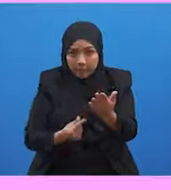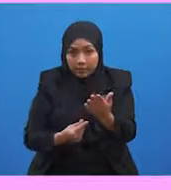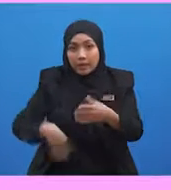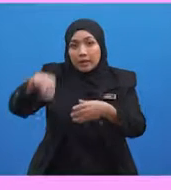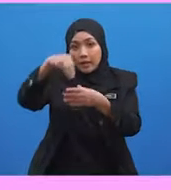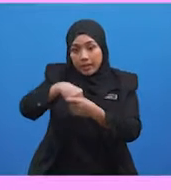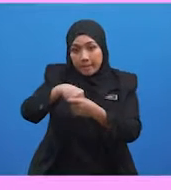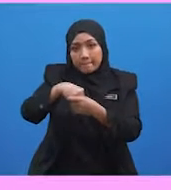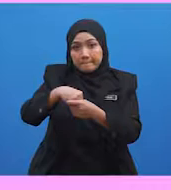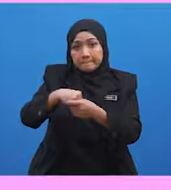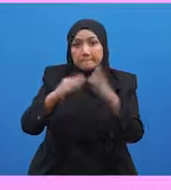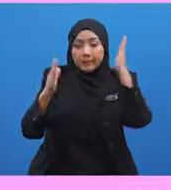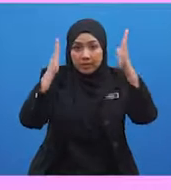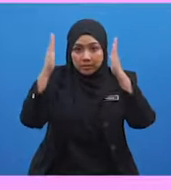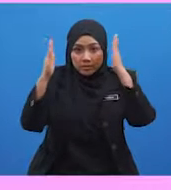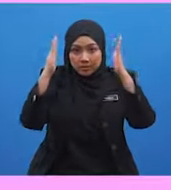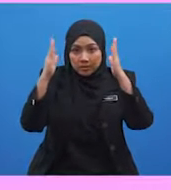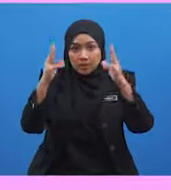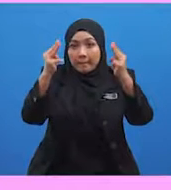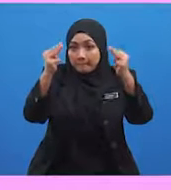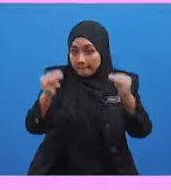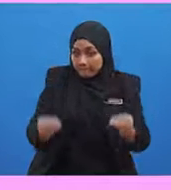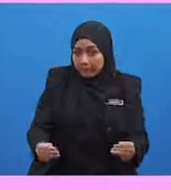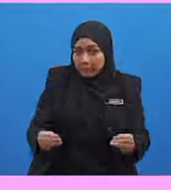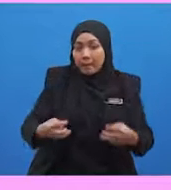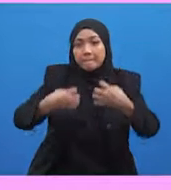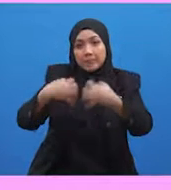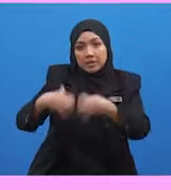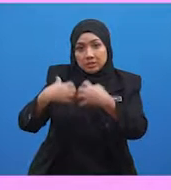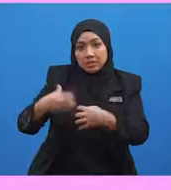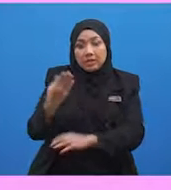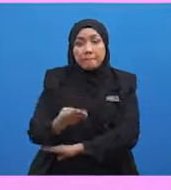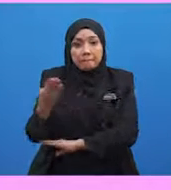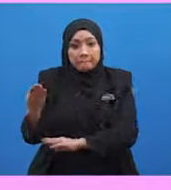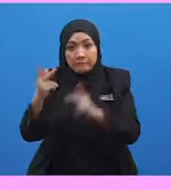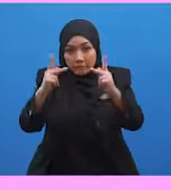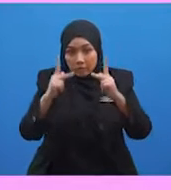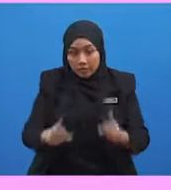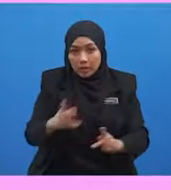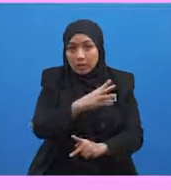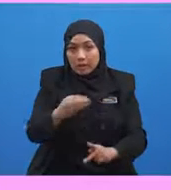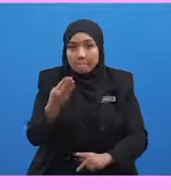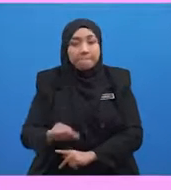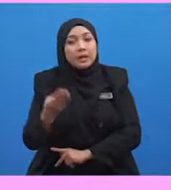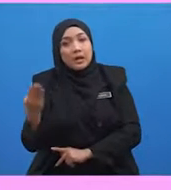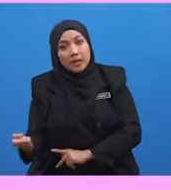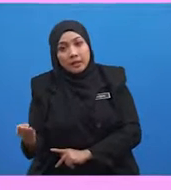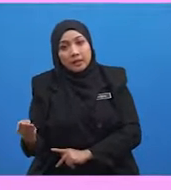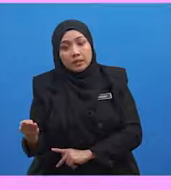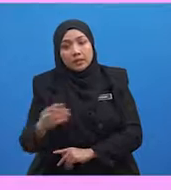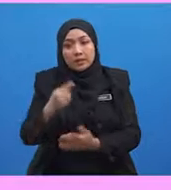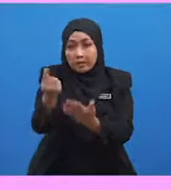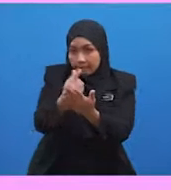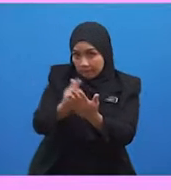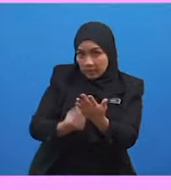Melayu ialah manusia, mesin, kaedah dan bahan mentah.